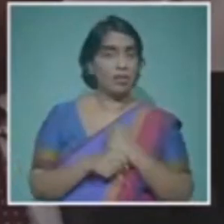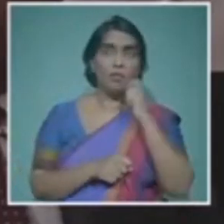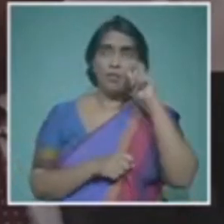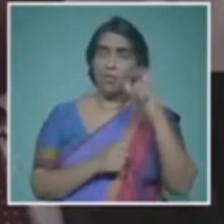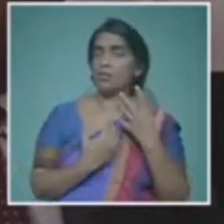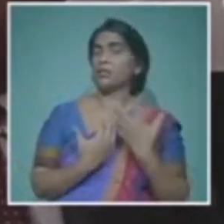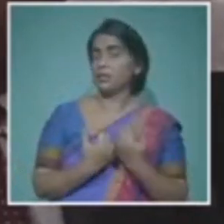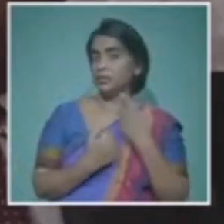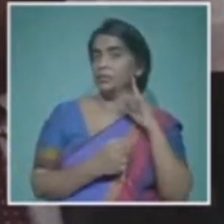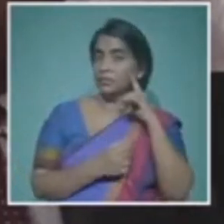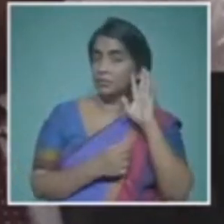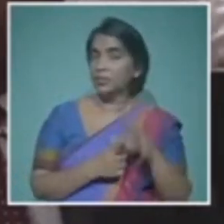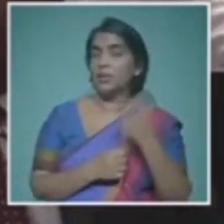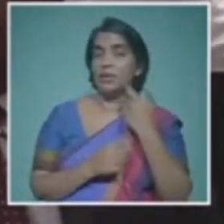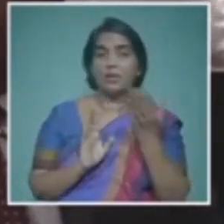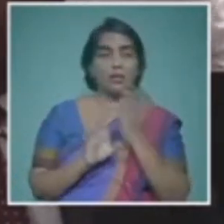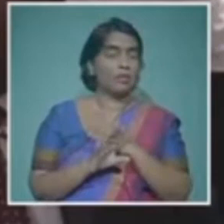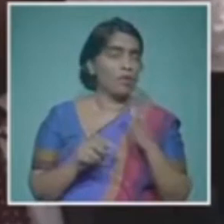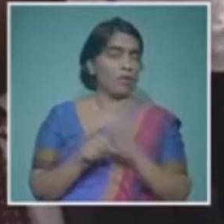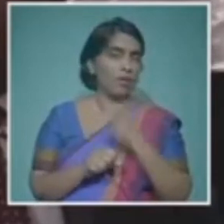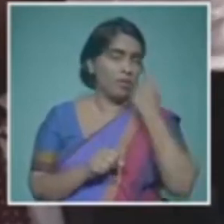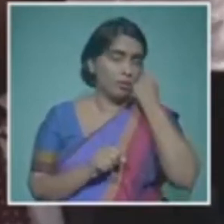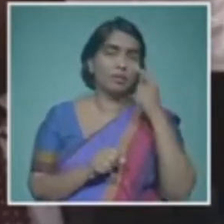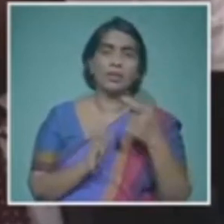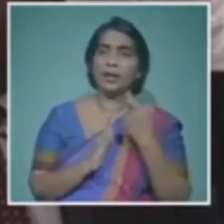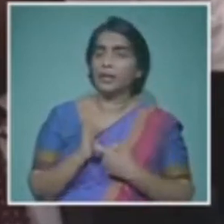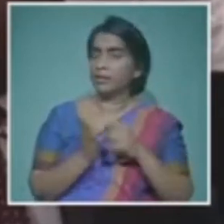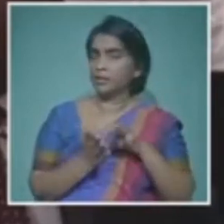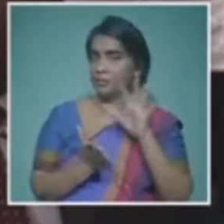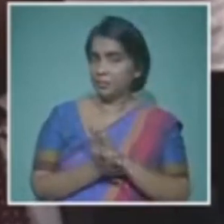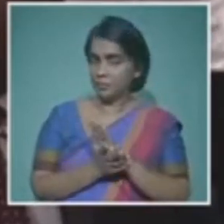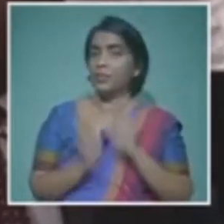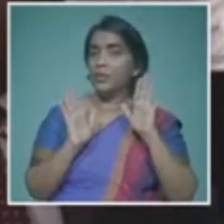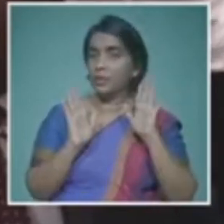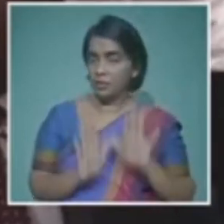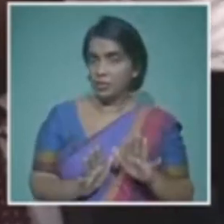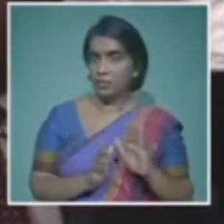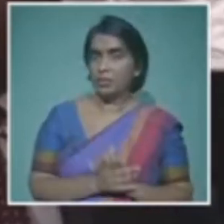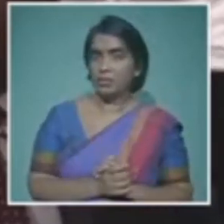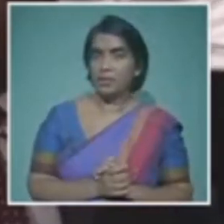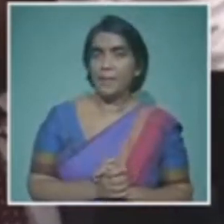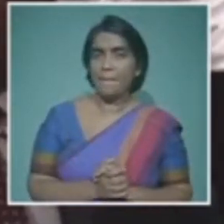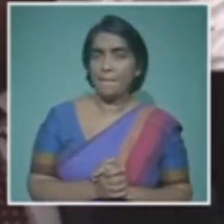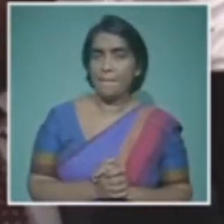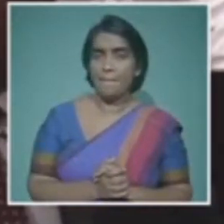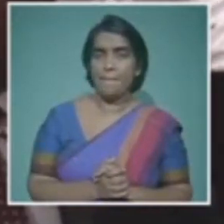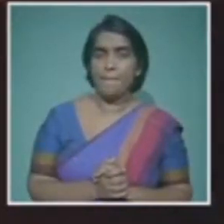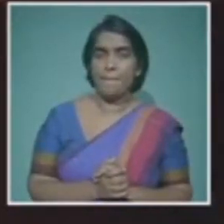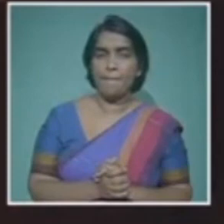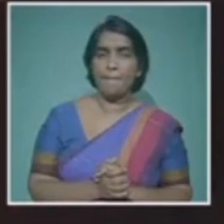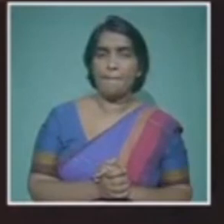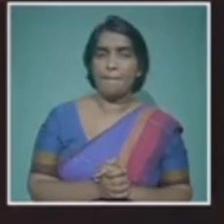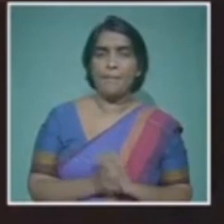නිලධාරියාට ලැබෙනවායි කියන පූර්ව උපකල්පනය මතයි මේ නීතිය පනවලා තියෙන්නේ. නමුත් Honorable Member, what is the point of order?